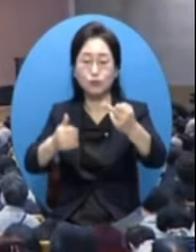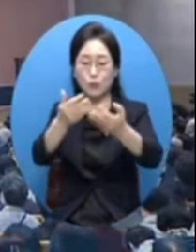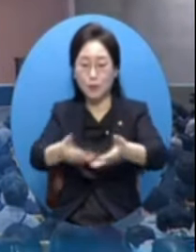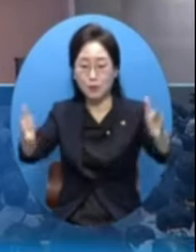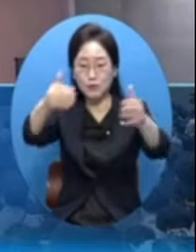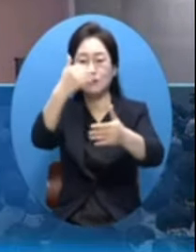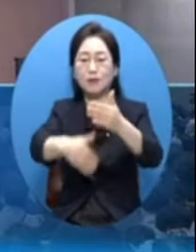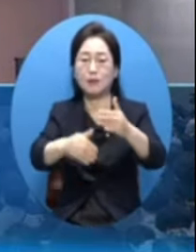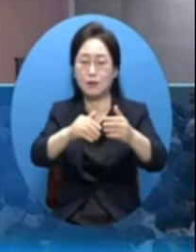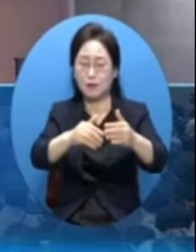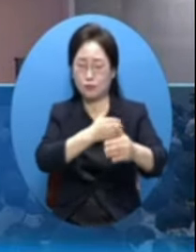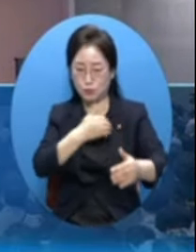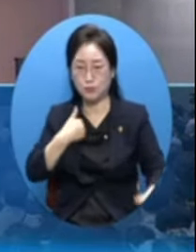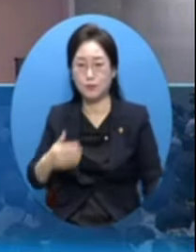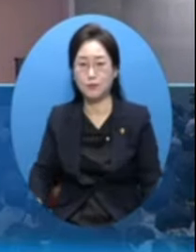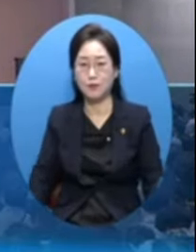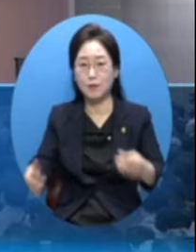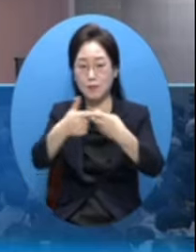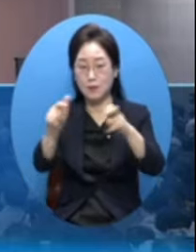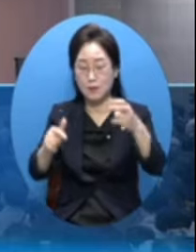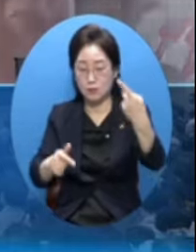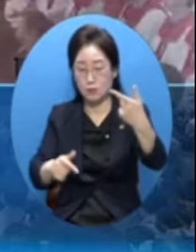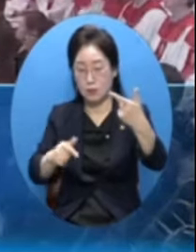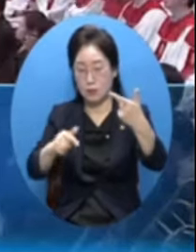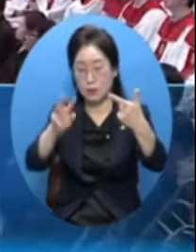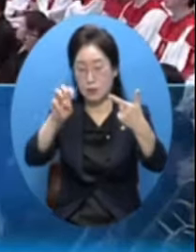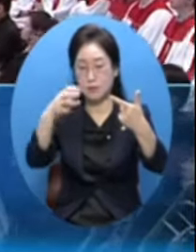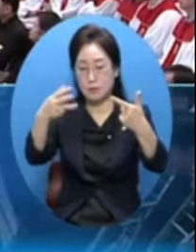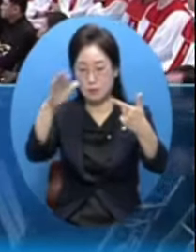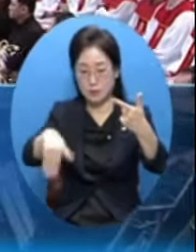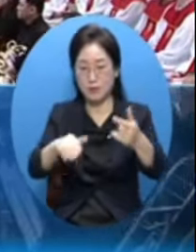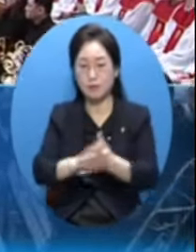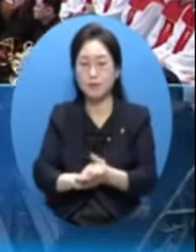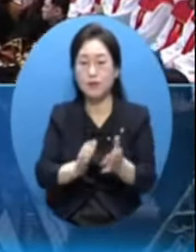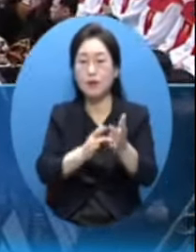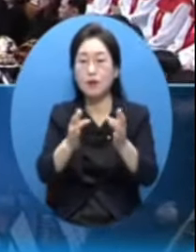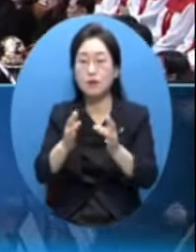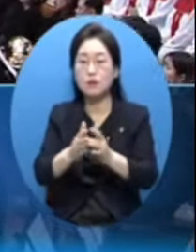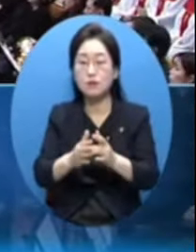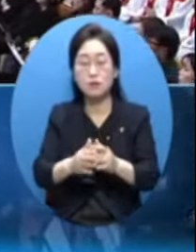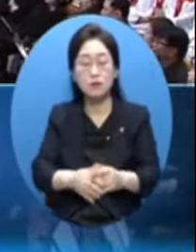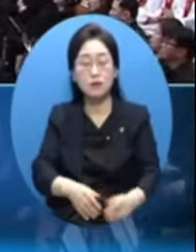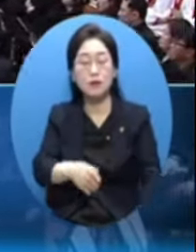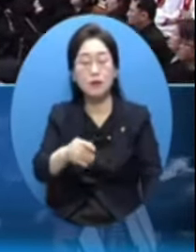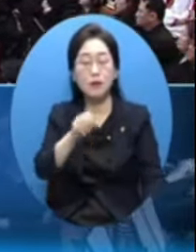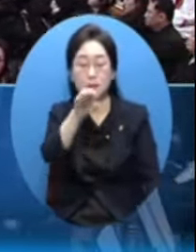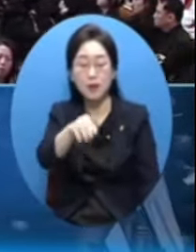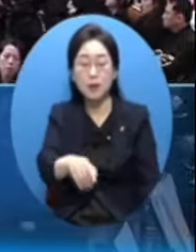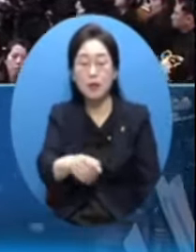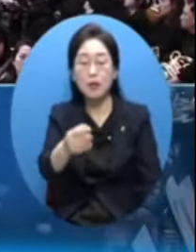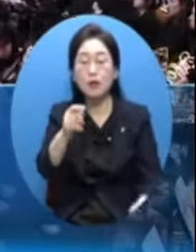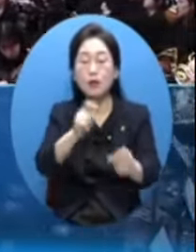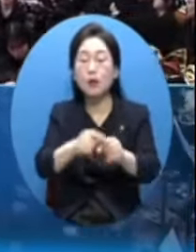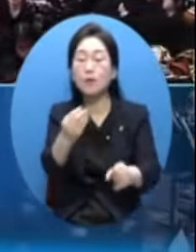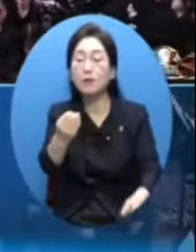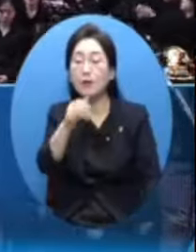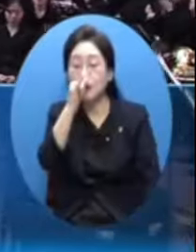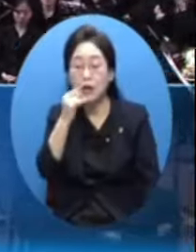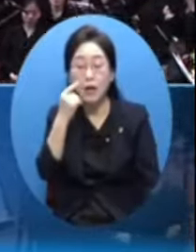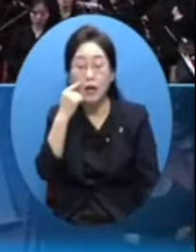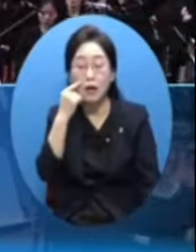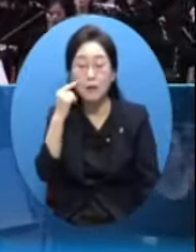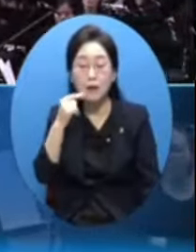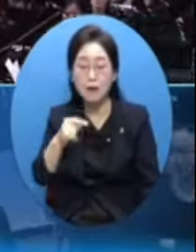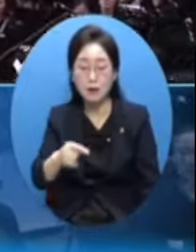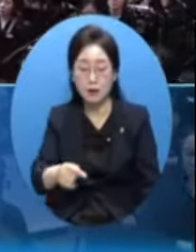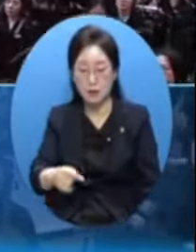마가복음 6장 38절 41절 44절은 설명합니다. 이르시되 너에게 떡 몇 개나 있는지 가서 보라 하시니, 알아보고